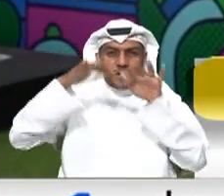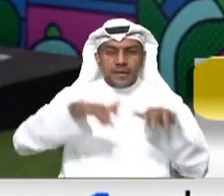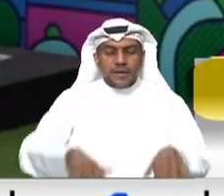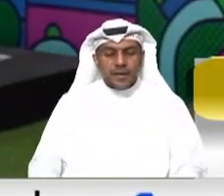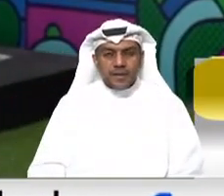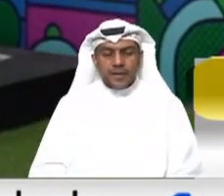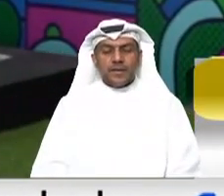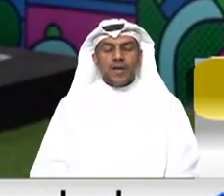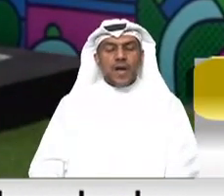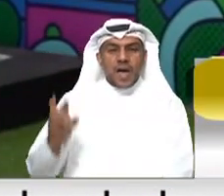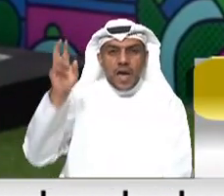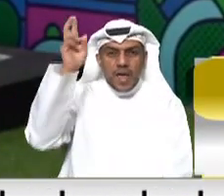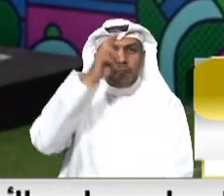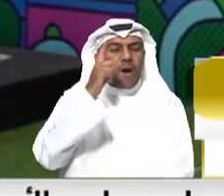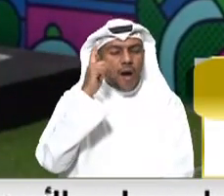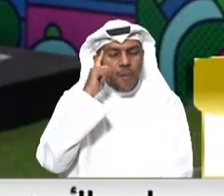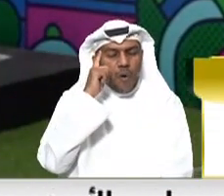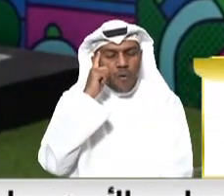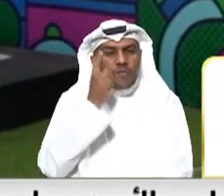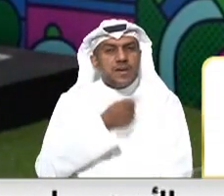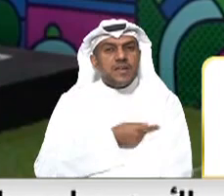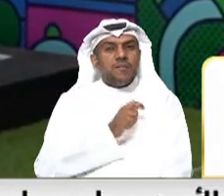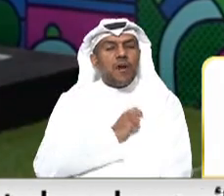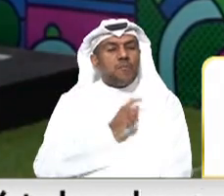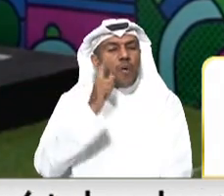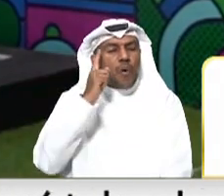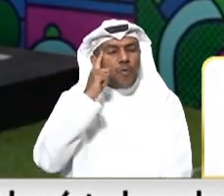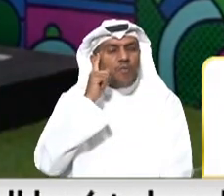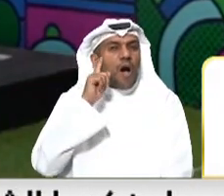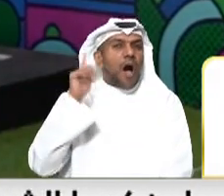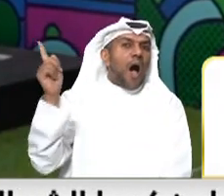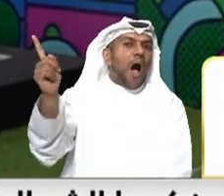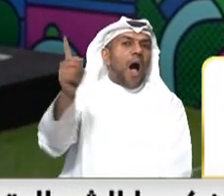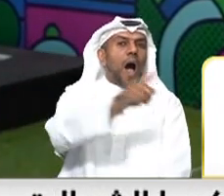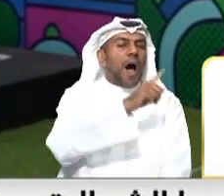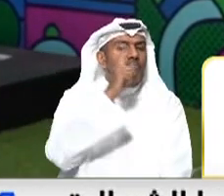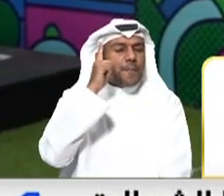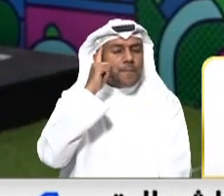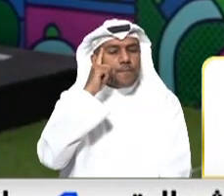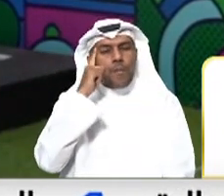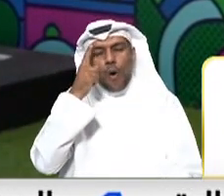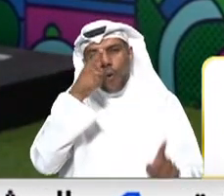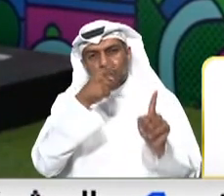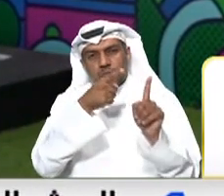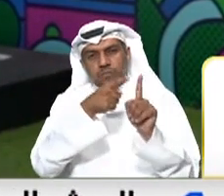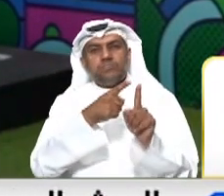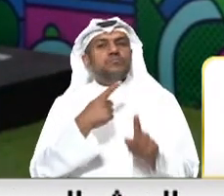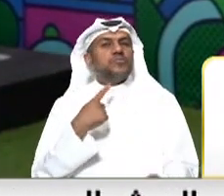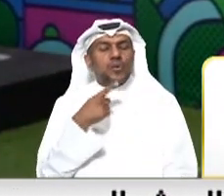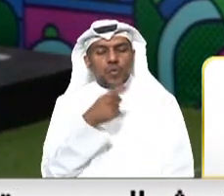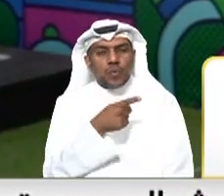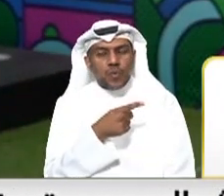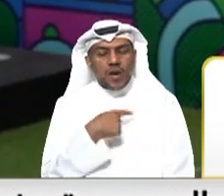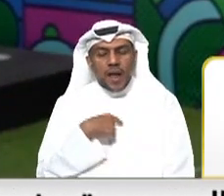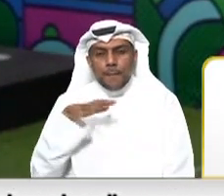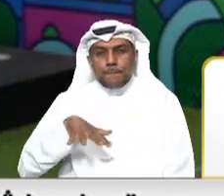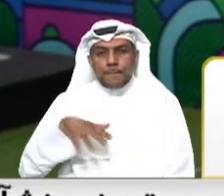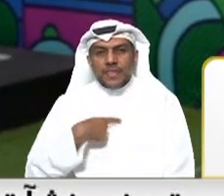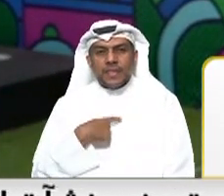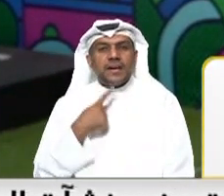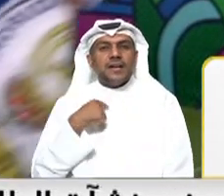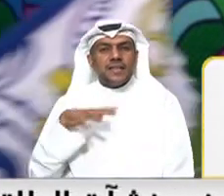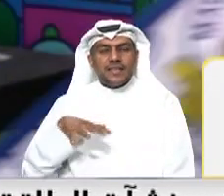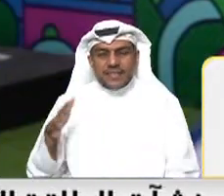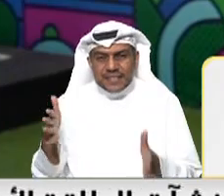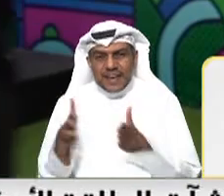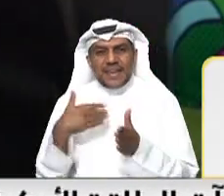فريق ريال مدريد إسباني لكنه يحظى بسمعة عالمية وتشجيع من كافة دول العالم، وأنا من مدينة صغيرة تسمى بيار،